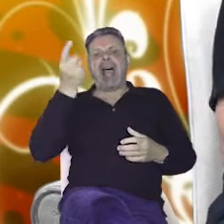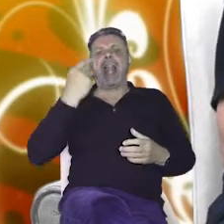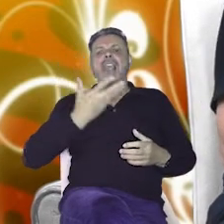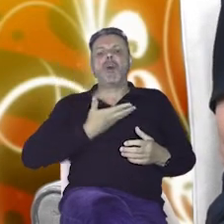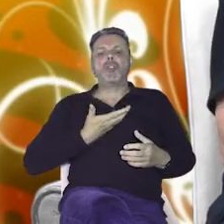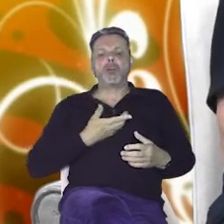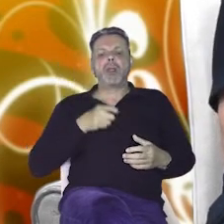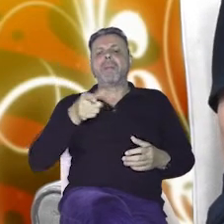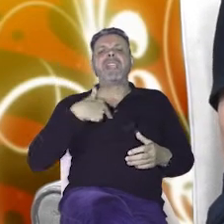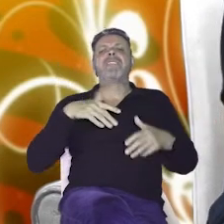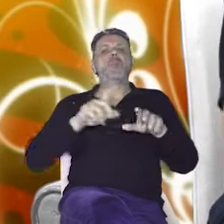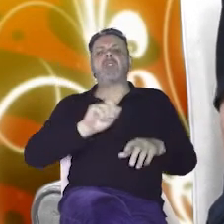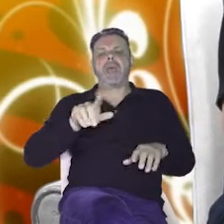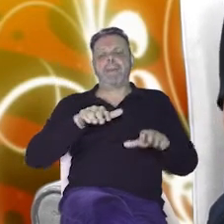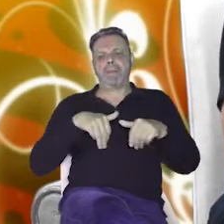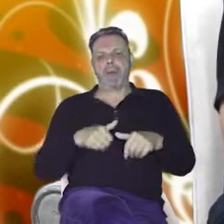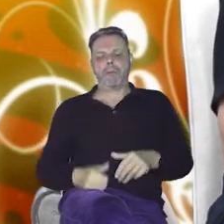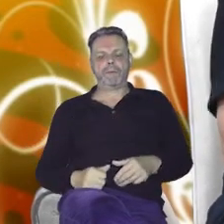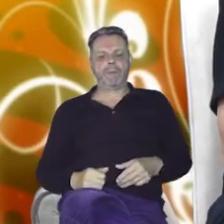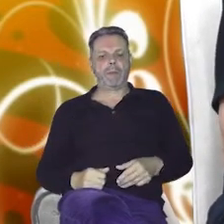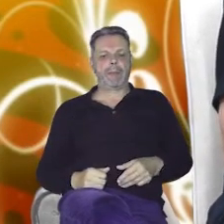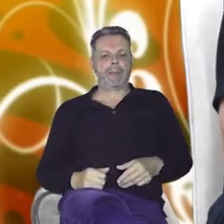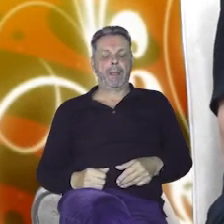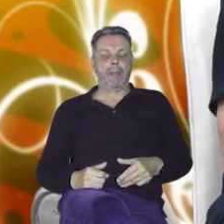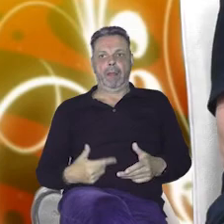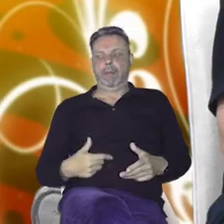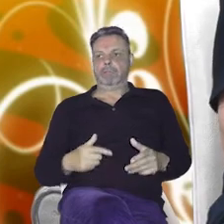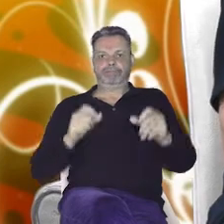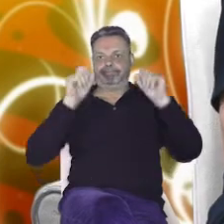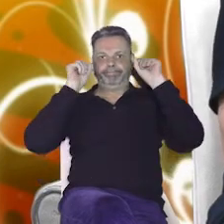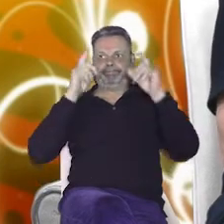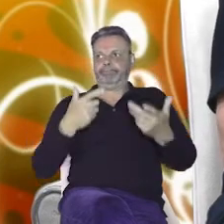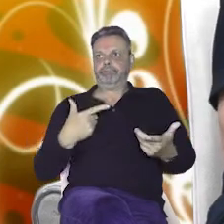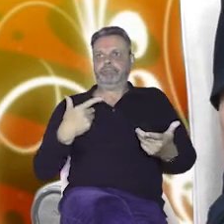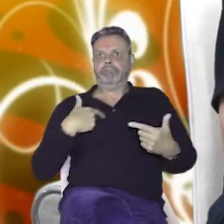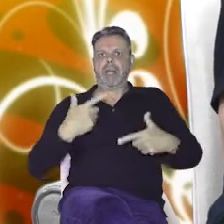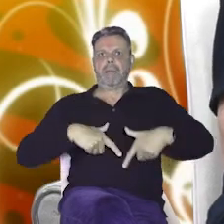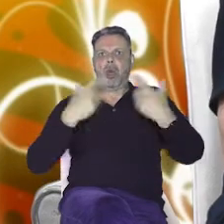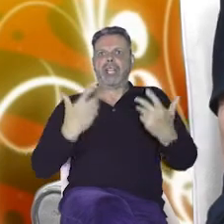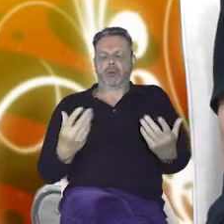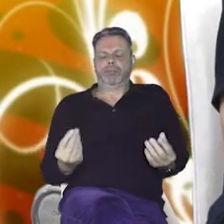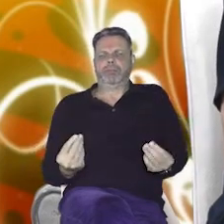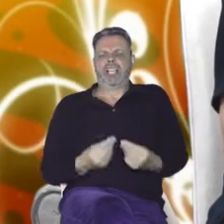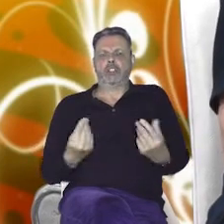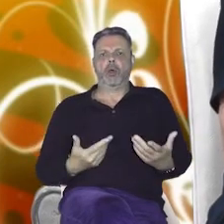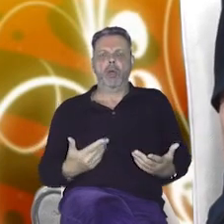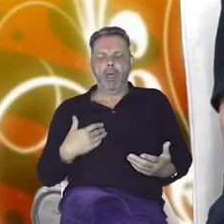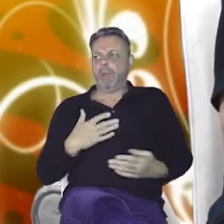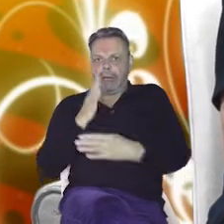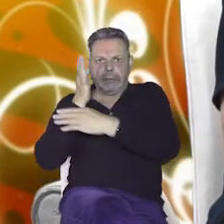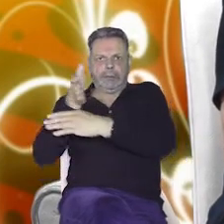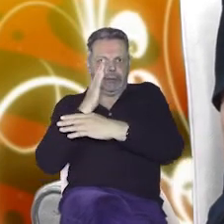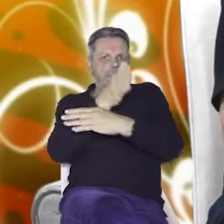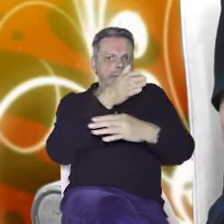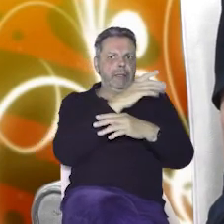mi takve ljude ne primamo. Sad malo ste već ono začuđeni, nije vam jasno zašto, kako, gdje, pa idete od jednog do drugog doma